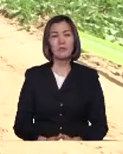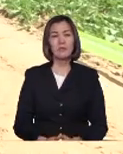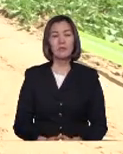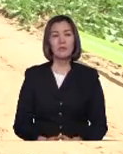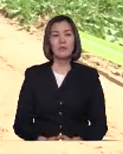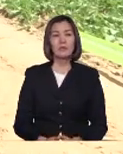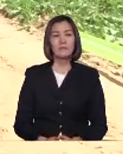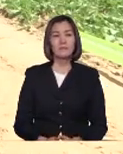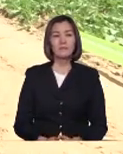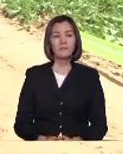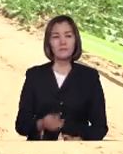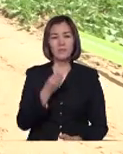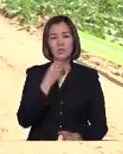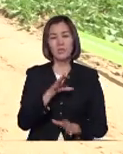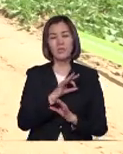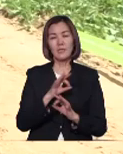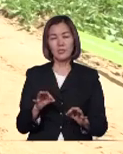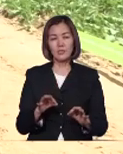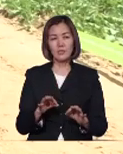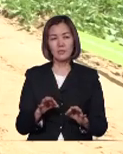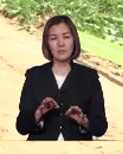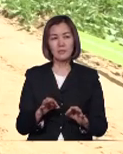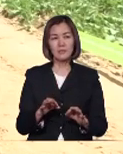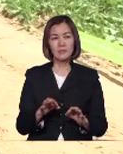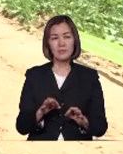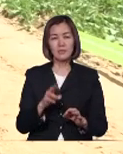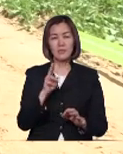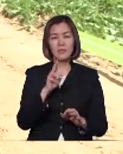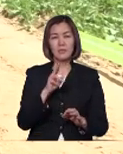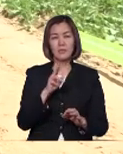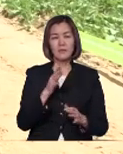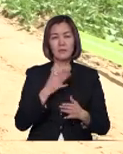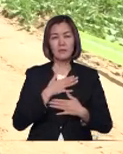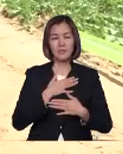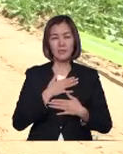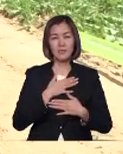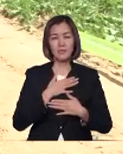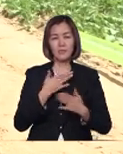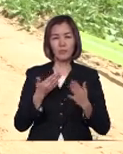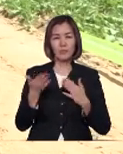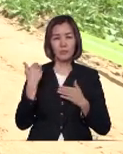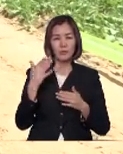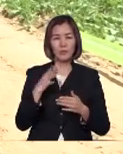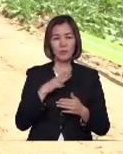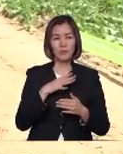удобрениясын. Жақсы бұл август фирманың жаңағы гербицидтері. Бізде мына бұрынғы заманда